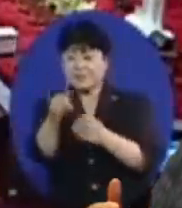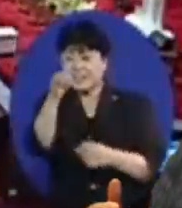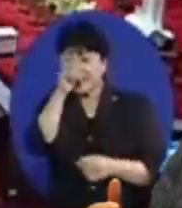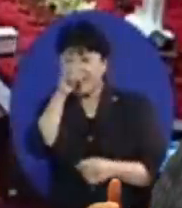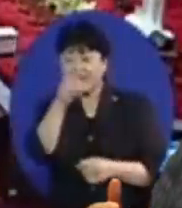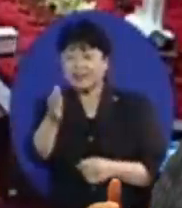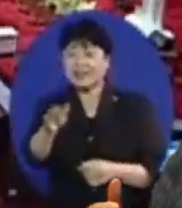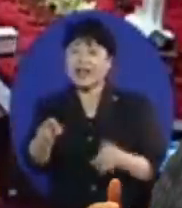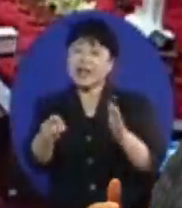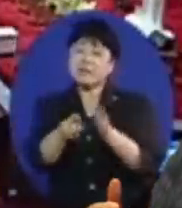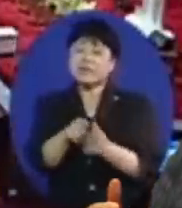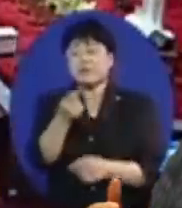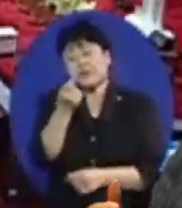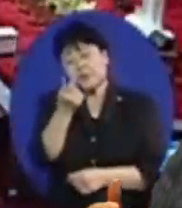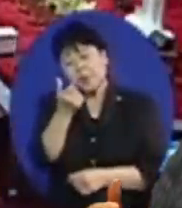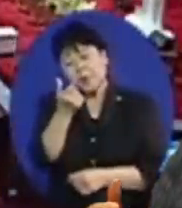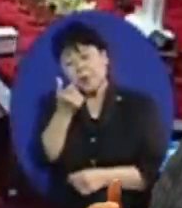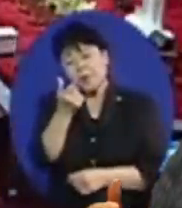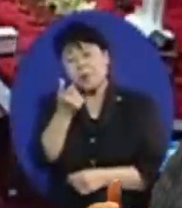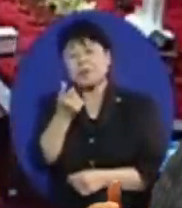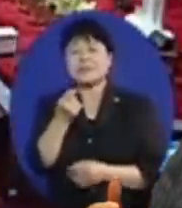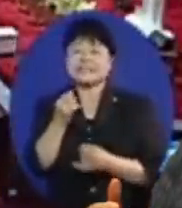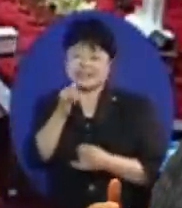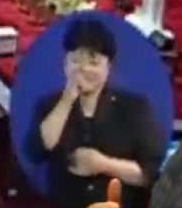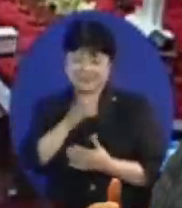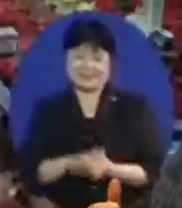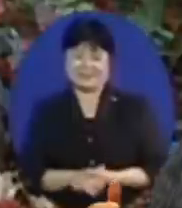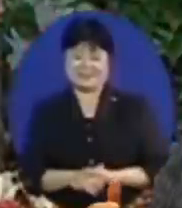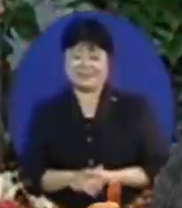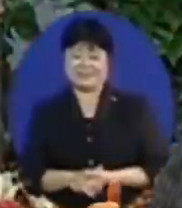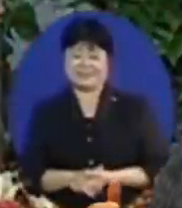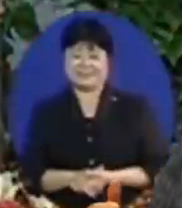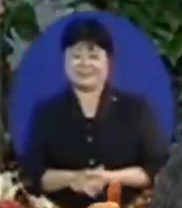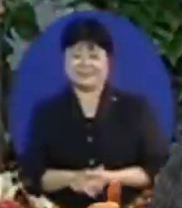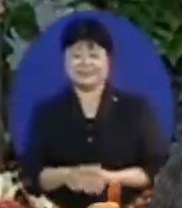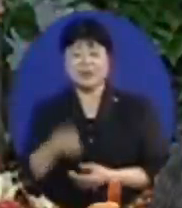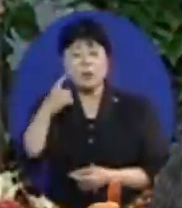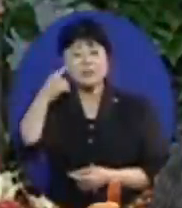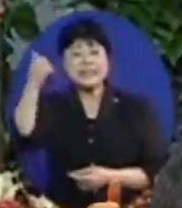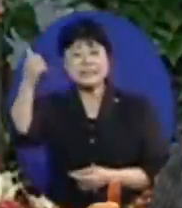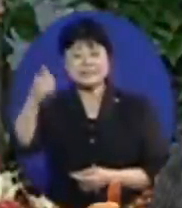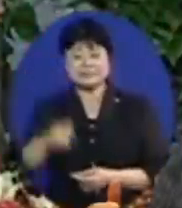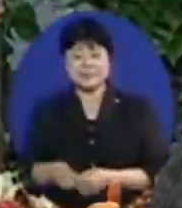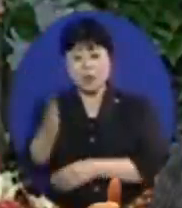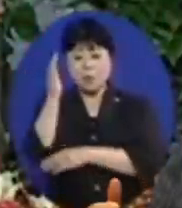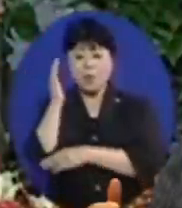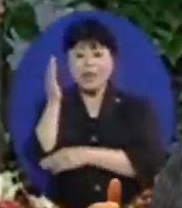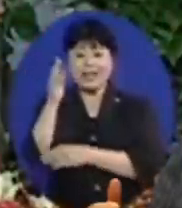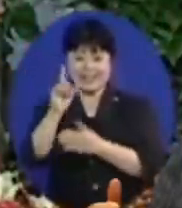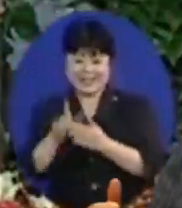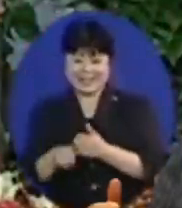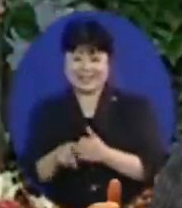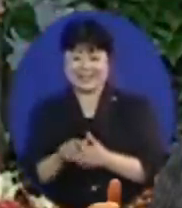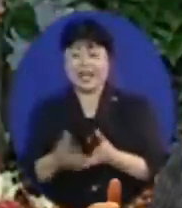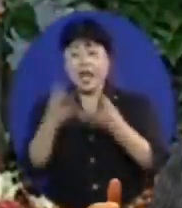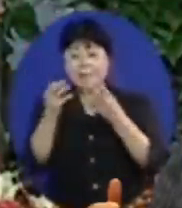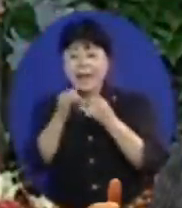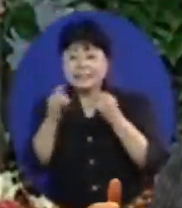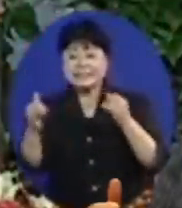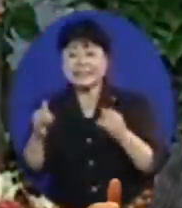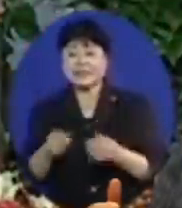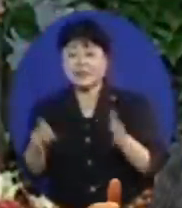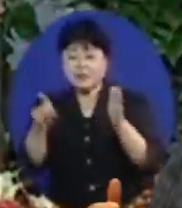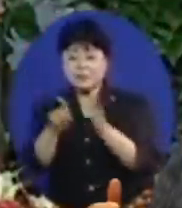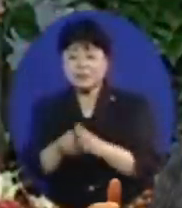나는 믿음이 너무 적다고 말하는 사람이 많습니다. 제가 목회할 때 많은 사람하고